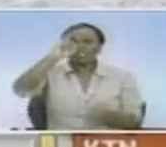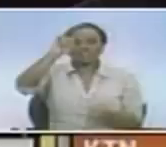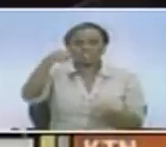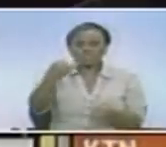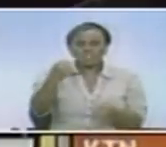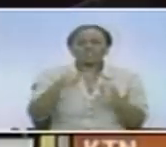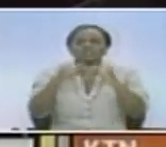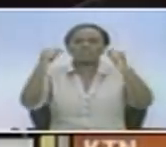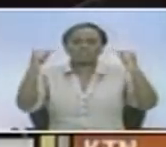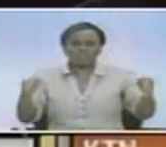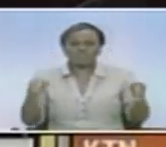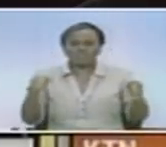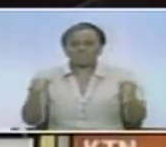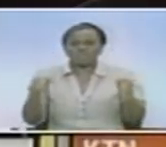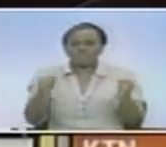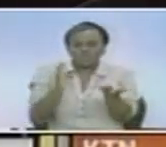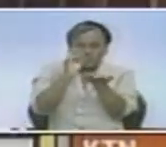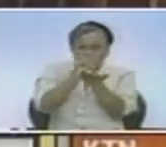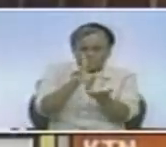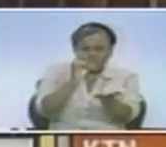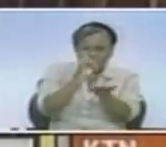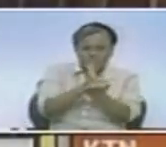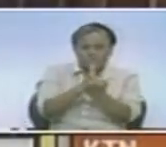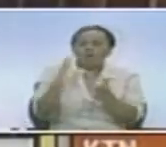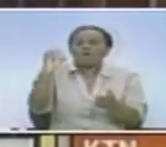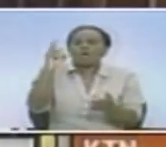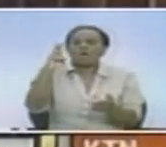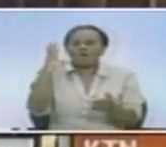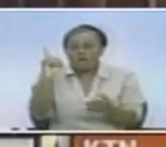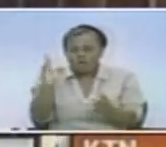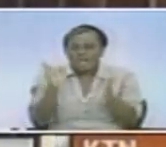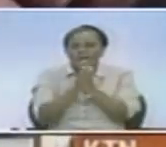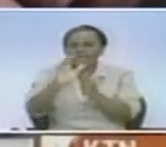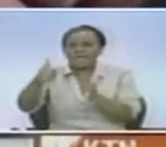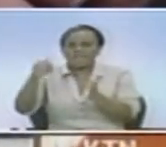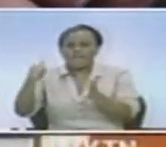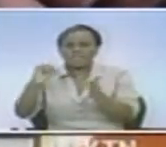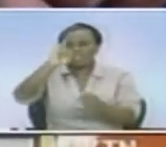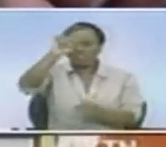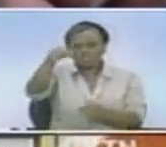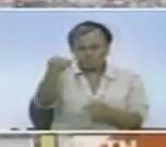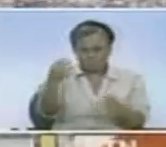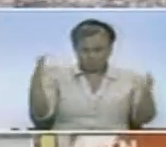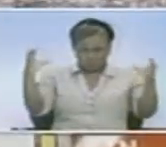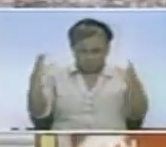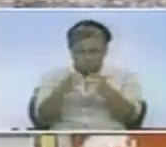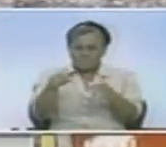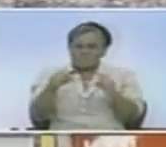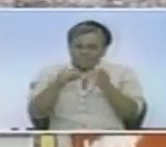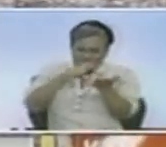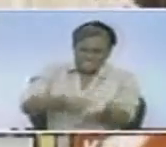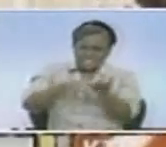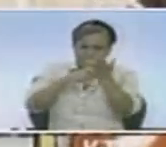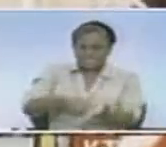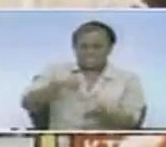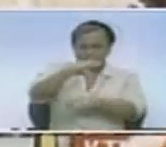kupinga azimio la kuondolewa ofisini, viongozi wa CORD pamoja na wenzao kutoka mrengo wa Jubilee wanashinikiza bunge la